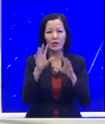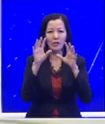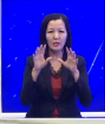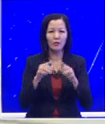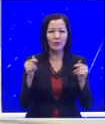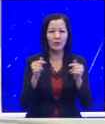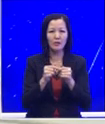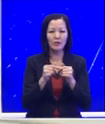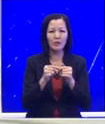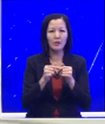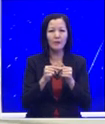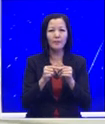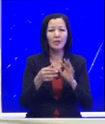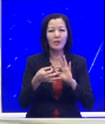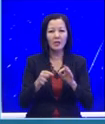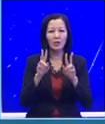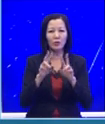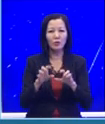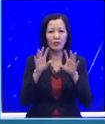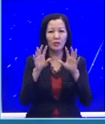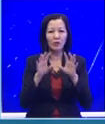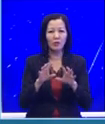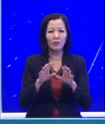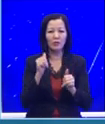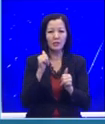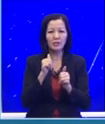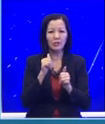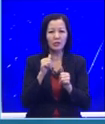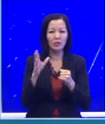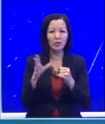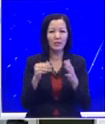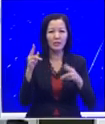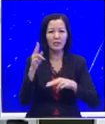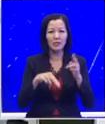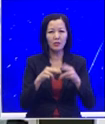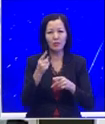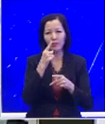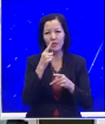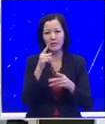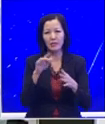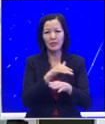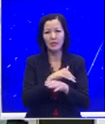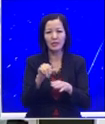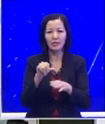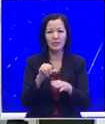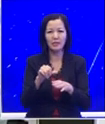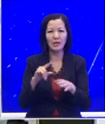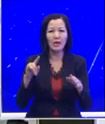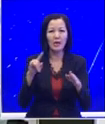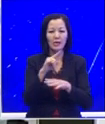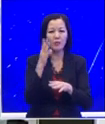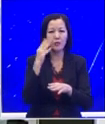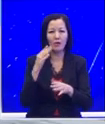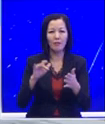законом ответственности, а также изучить вопрос законности частной застройки в непосредственной близости к границе аэропорта города